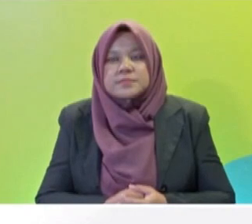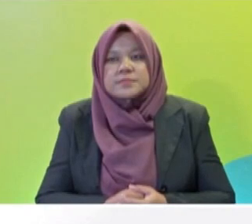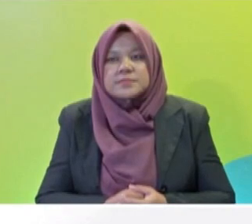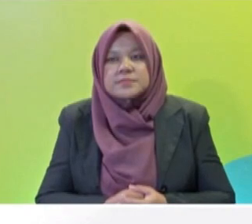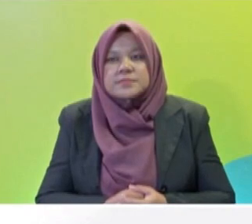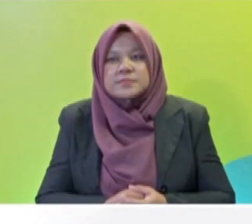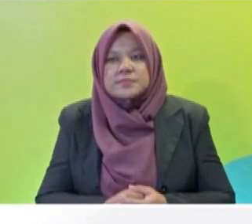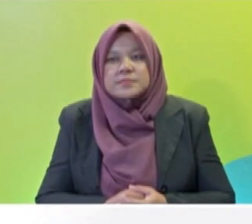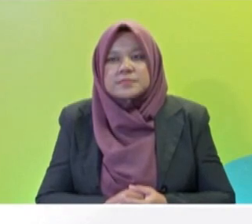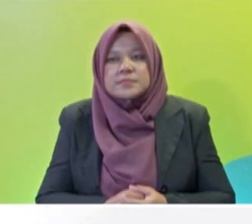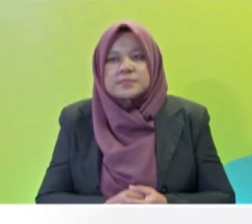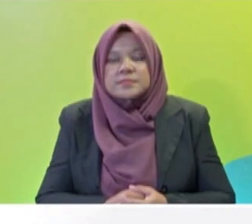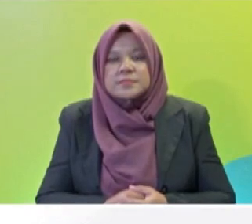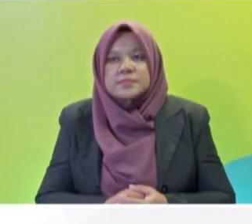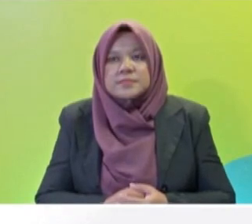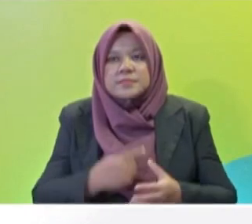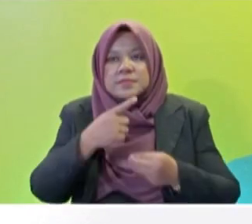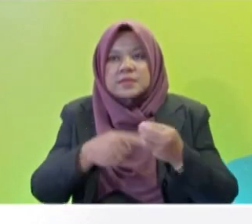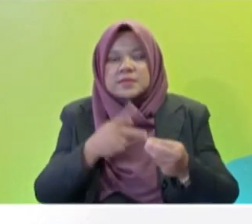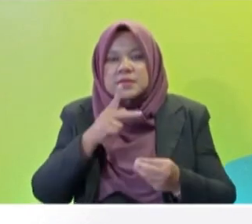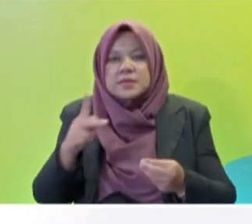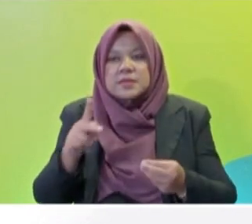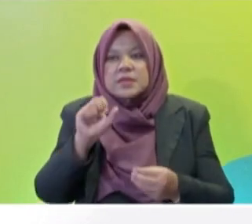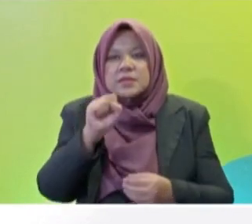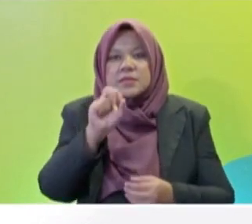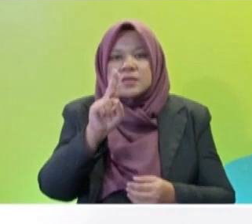menjalankan kajian berkaitan subjektif